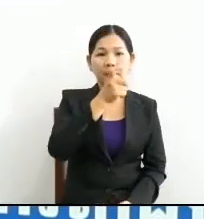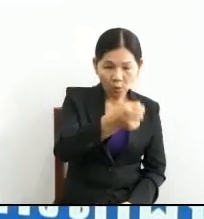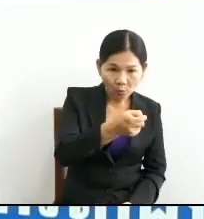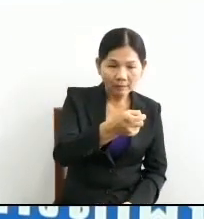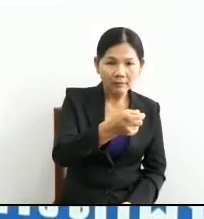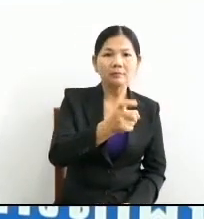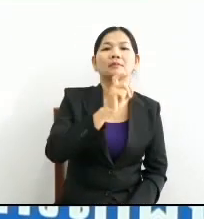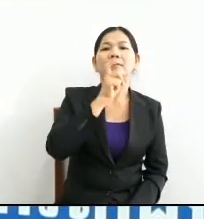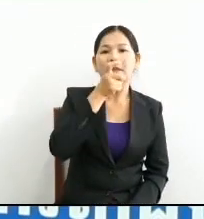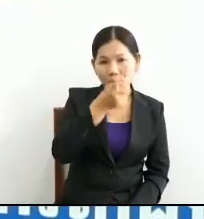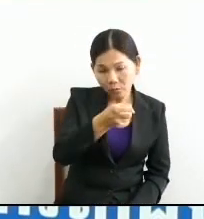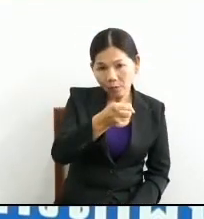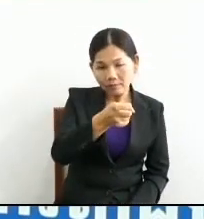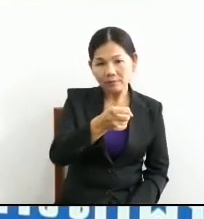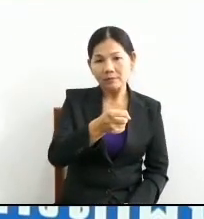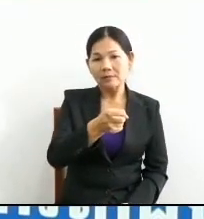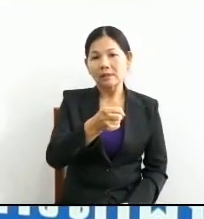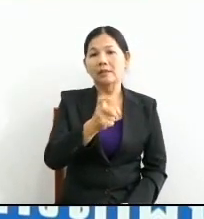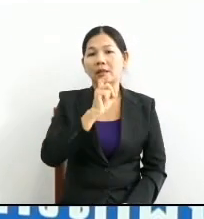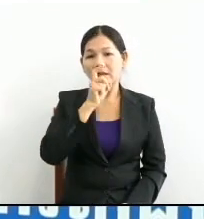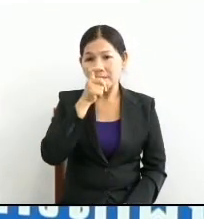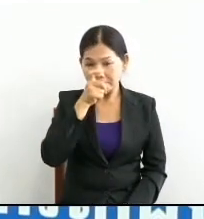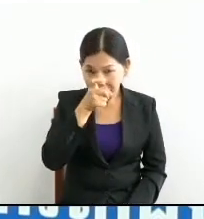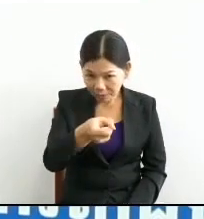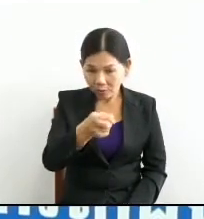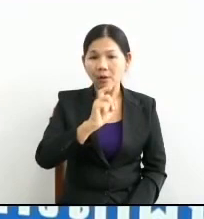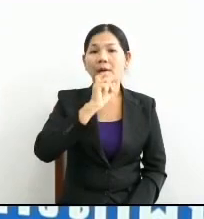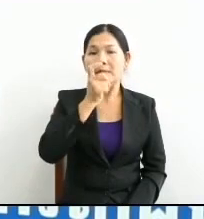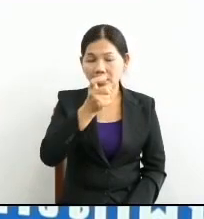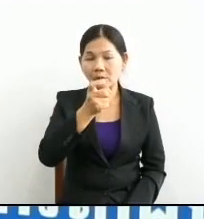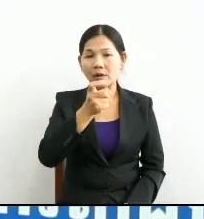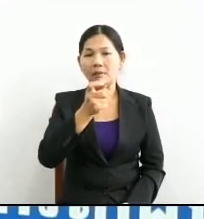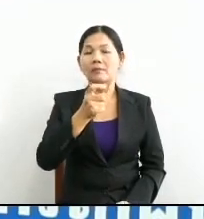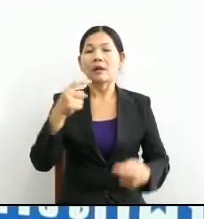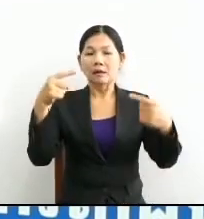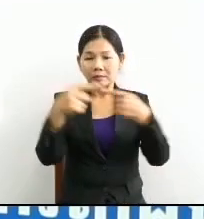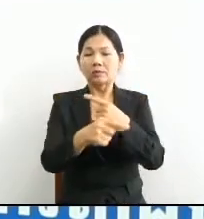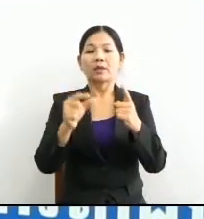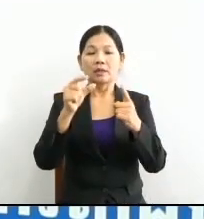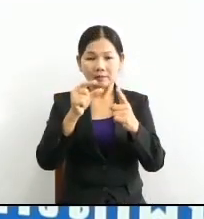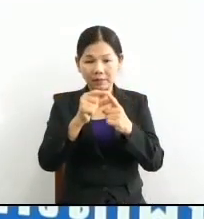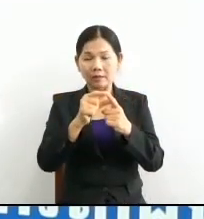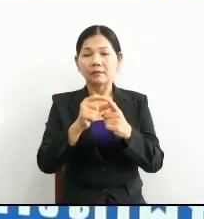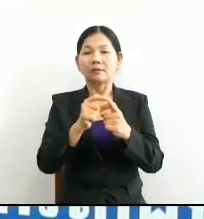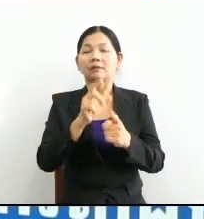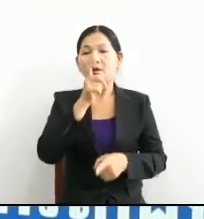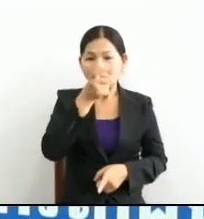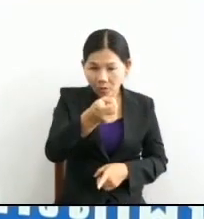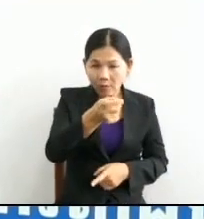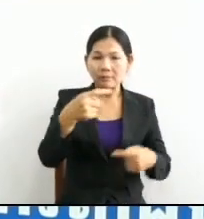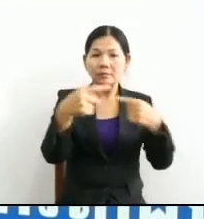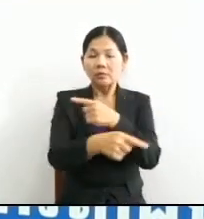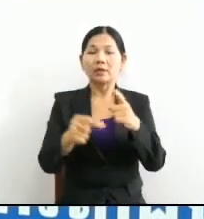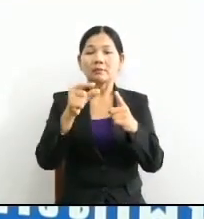nốt tập pra cho mùi sát pra cho mùi mình nốt hạt tì mình nốt cái hạt slam mình sẽ cốt mình xem tiết đó